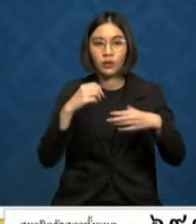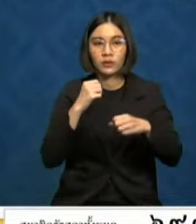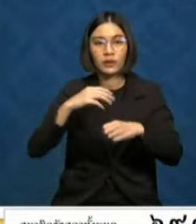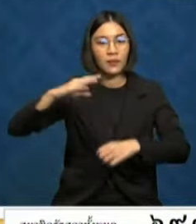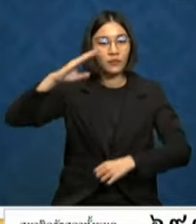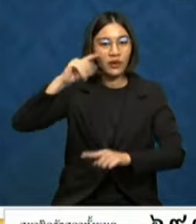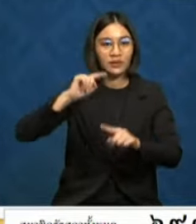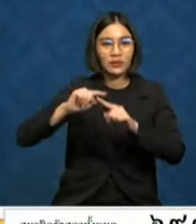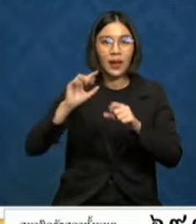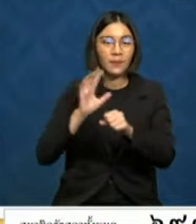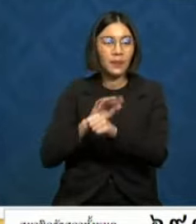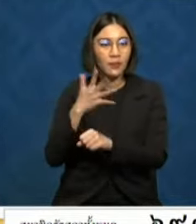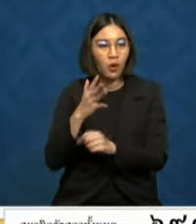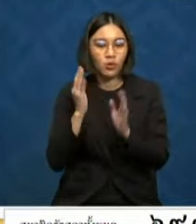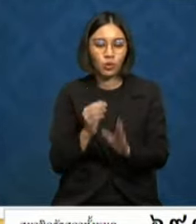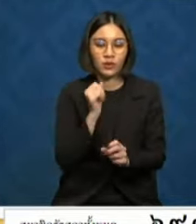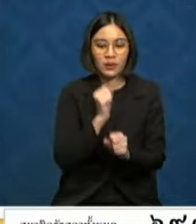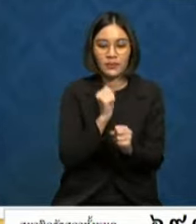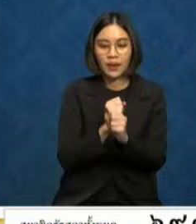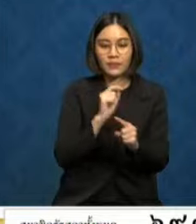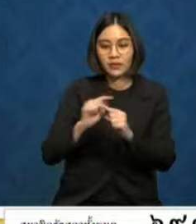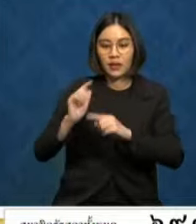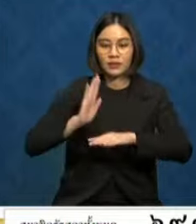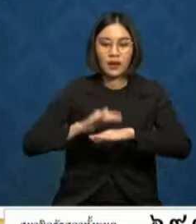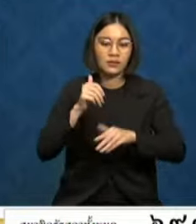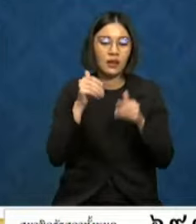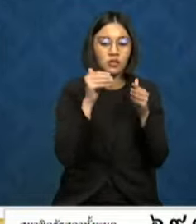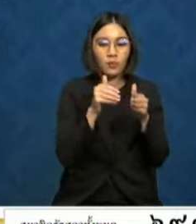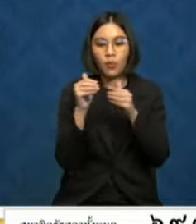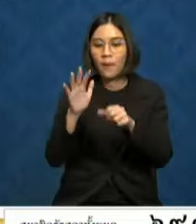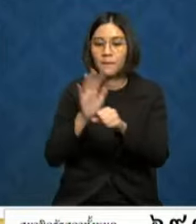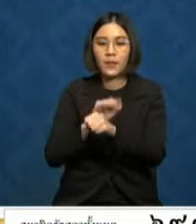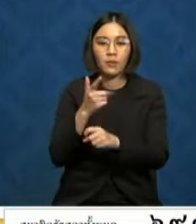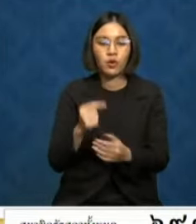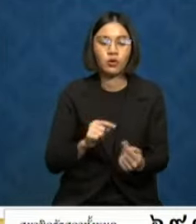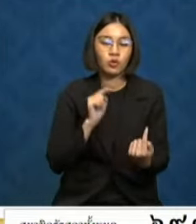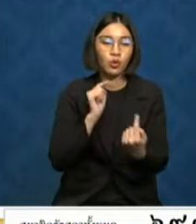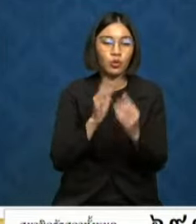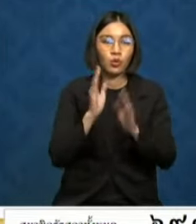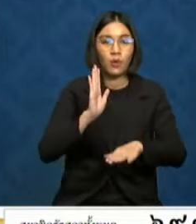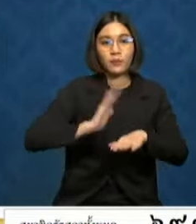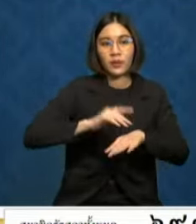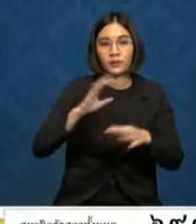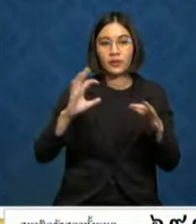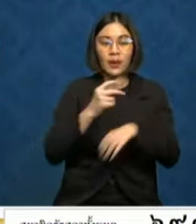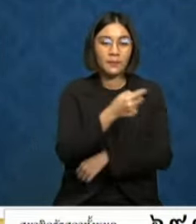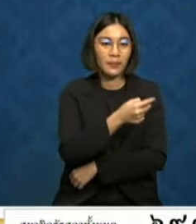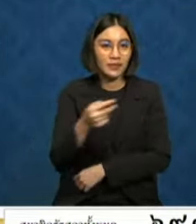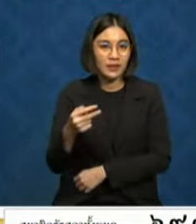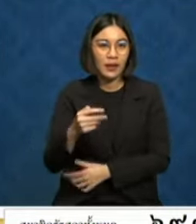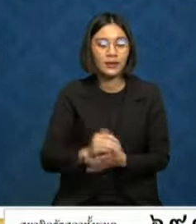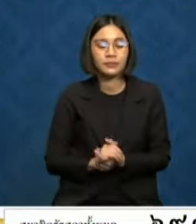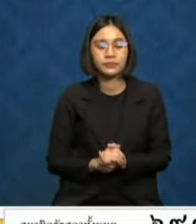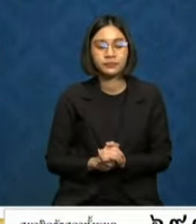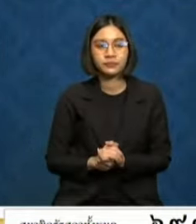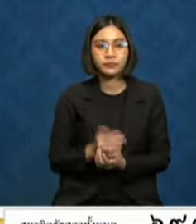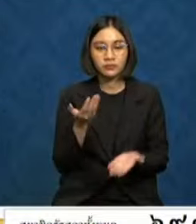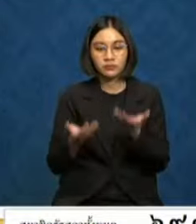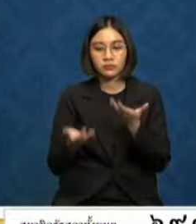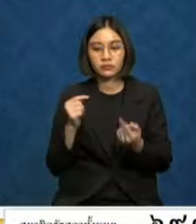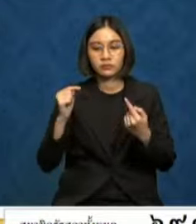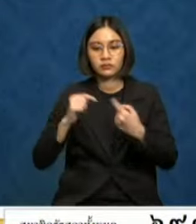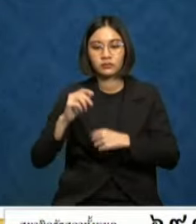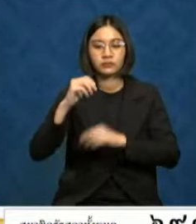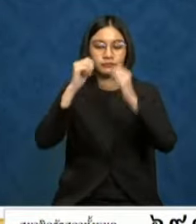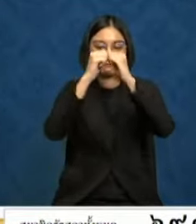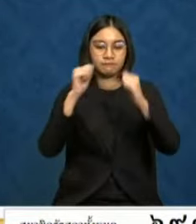จที่เพิ่มขึ้นขาดเจ้าหน้าที่ซึ่งมีทักษะเฉพาะด้านอย่างเช่นผู้เชี่ยวชาญด้านภาษาเป็นต้นนะครับแม้แต่สำนักข่าวกร